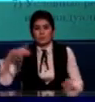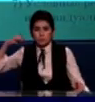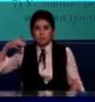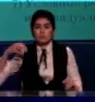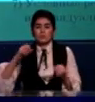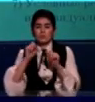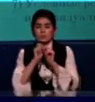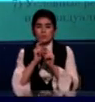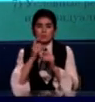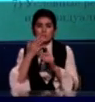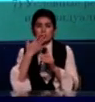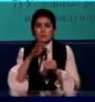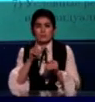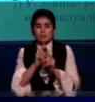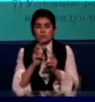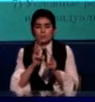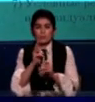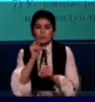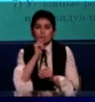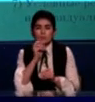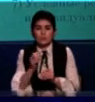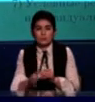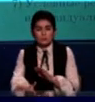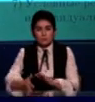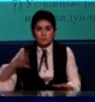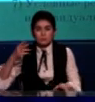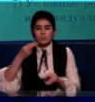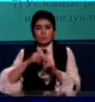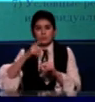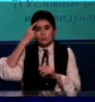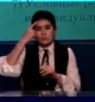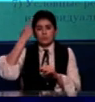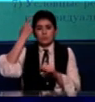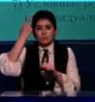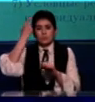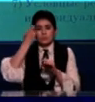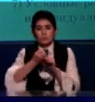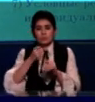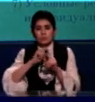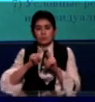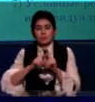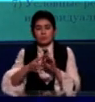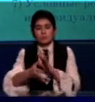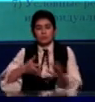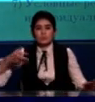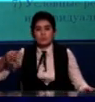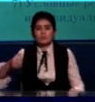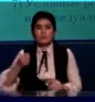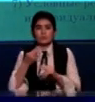правильно? Или обожглись от чайника, да? У вас идет, что рефлекс, вы убираете